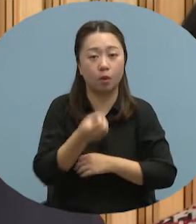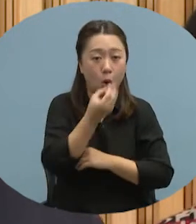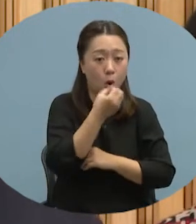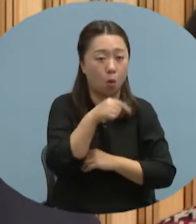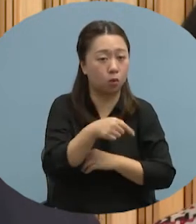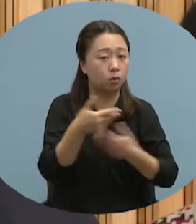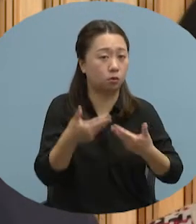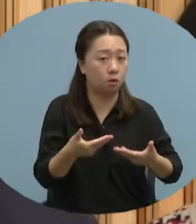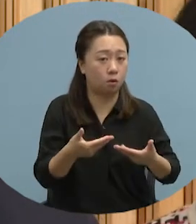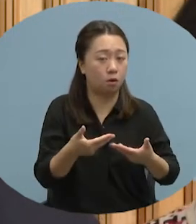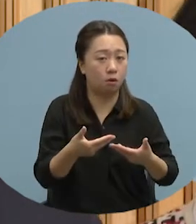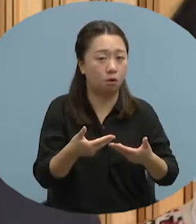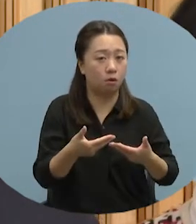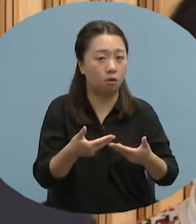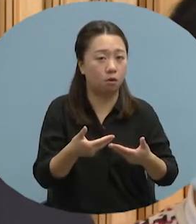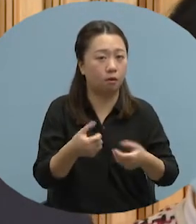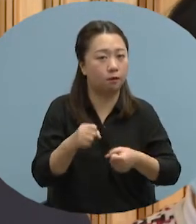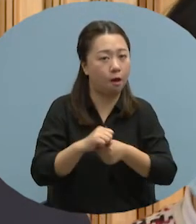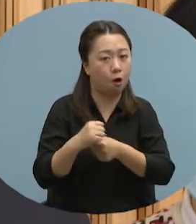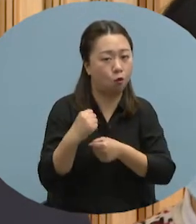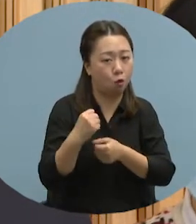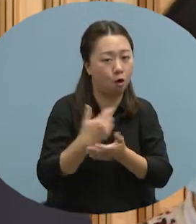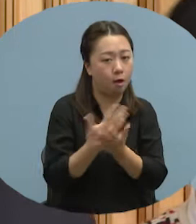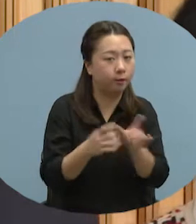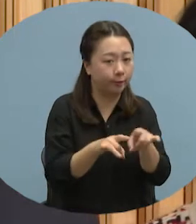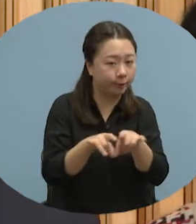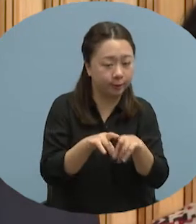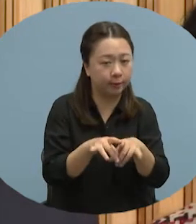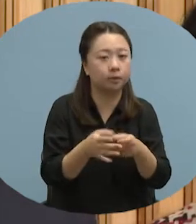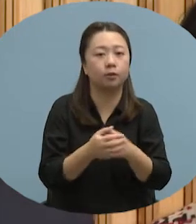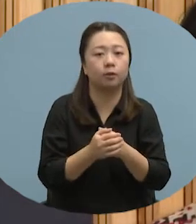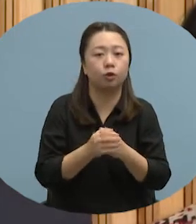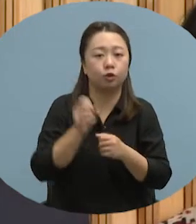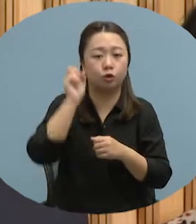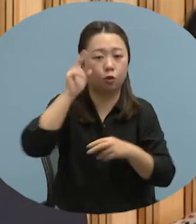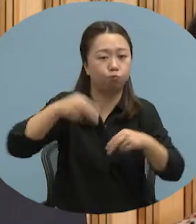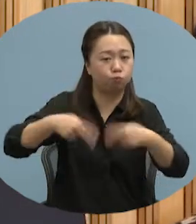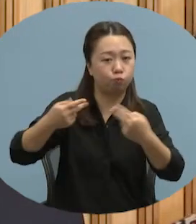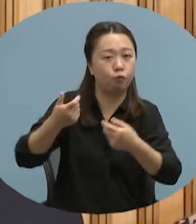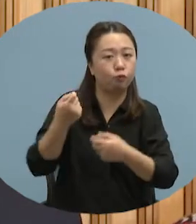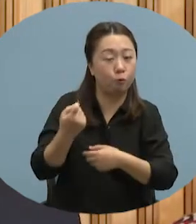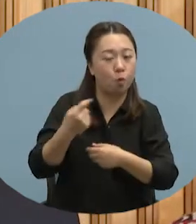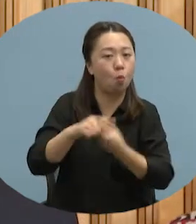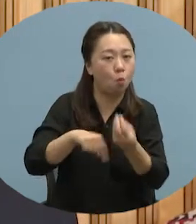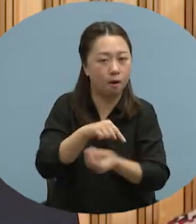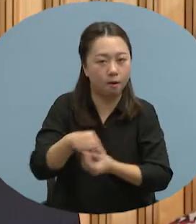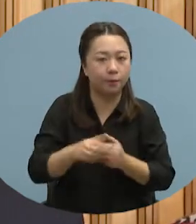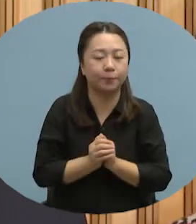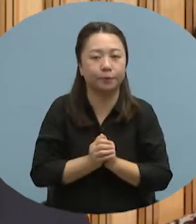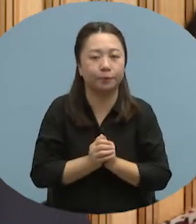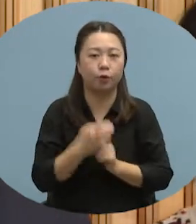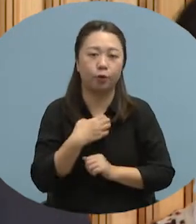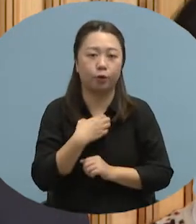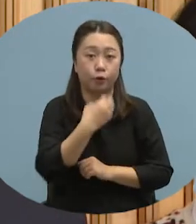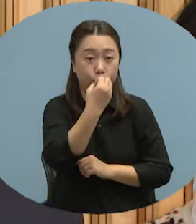港採取了一系列強化的措施，創造了通關有利的環境，認為